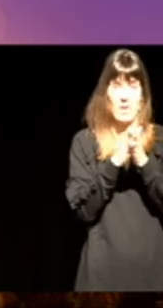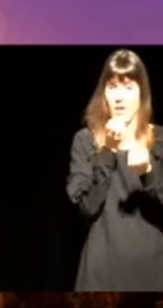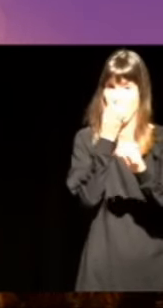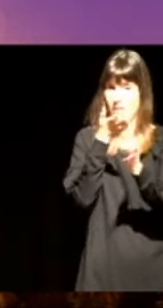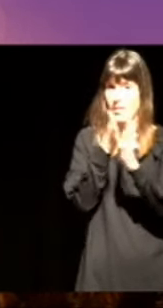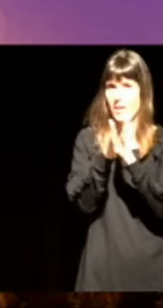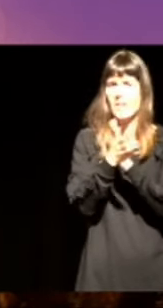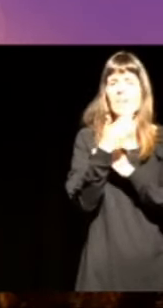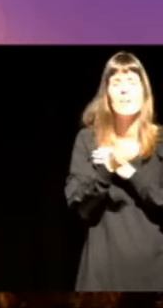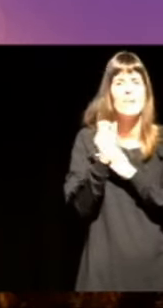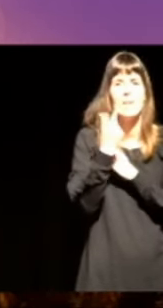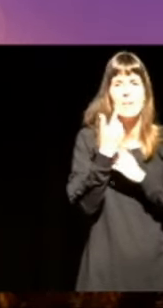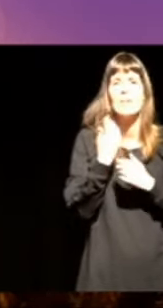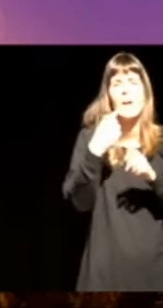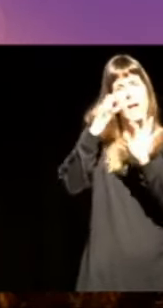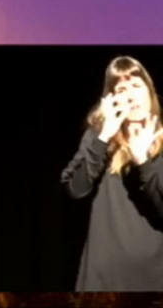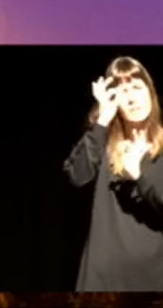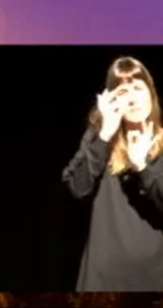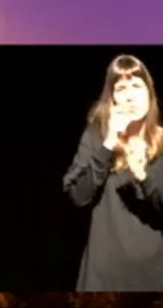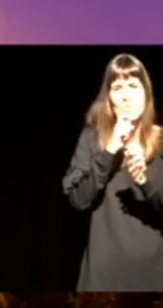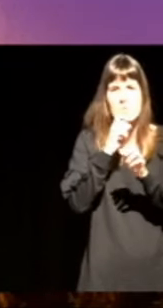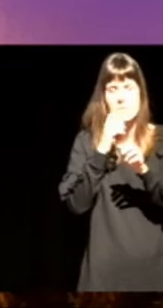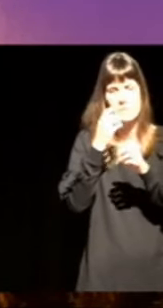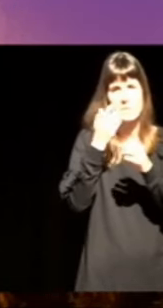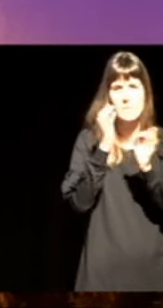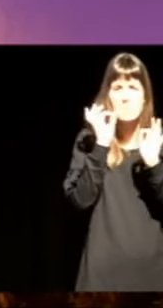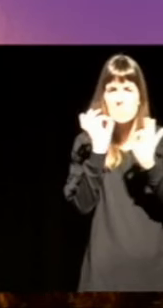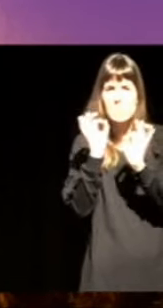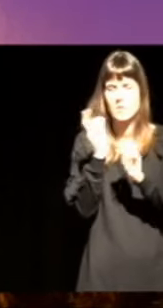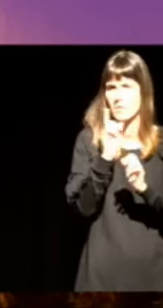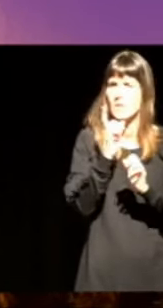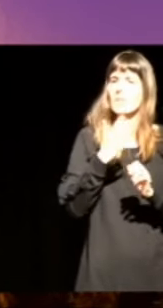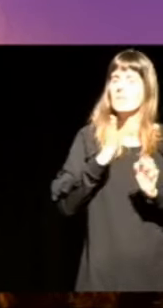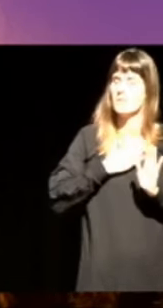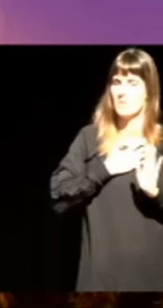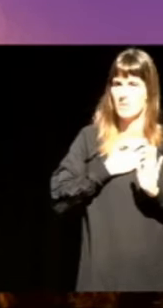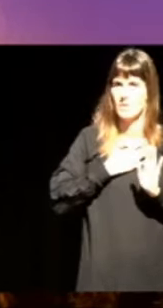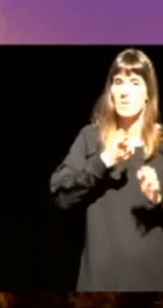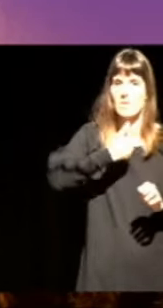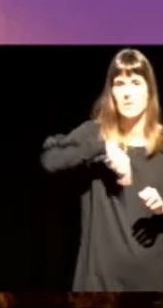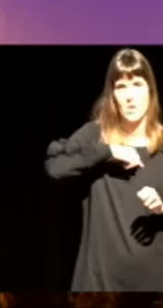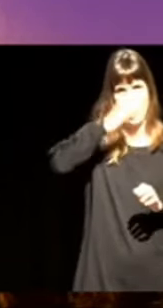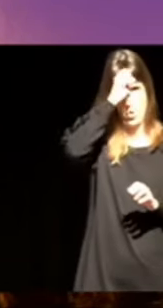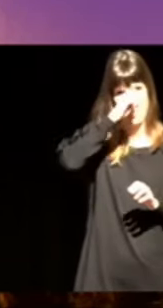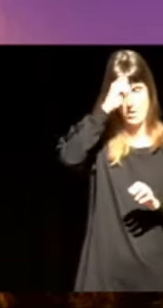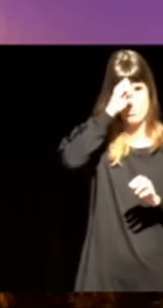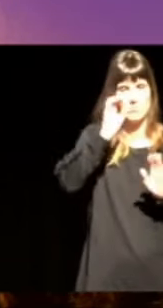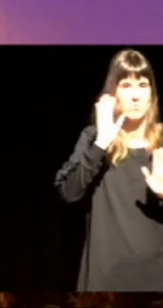da, hemen zago gai mailetan garatzeko aukerarik. Guk uste dugulako,